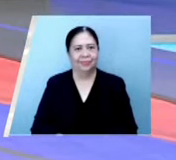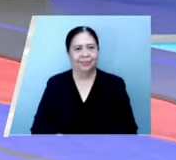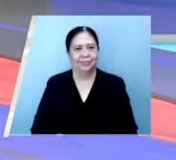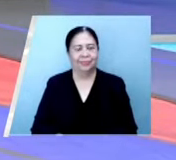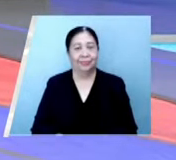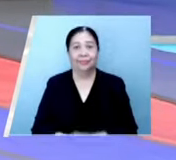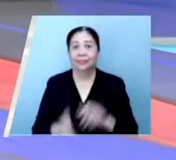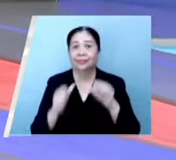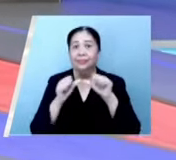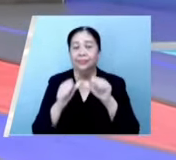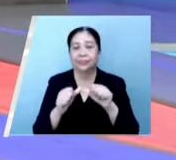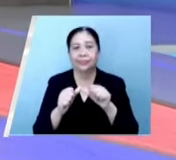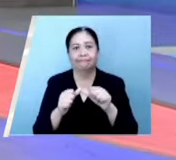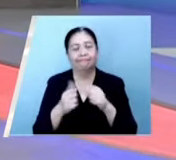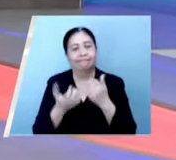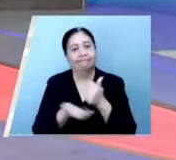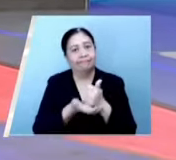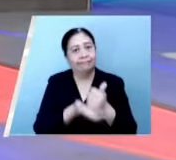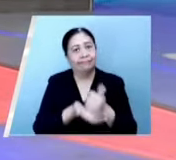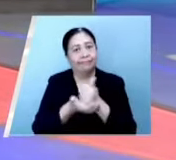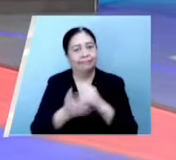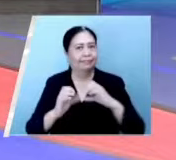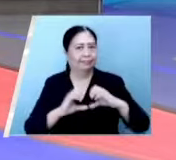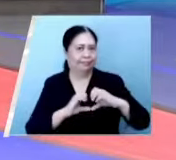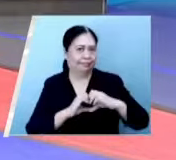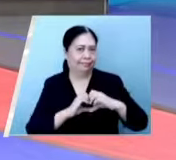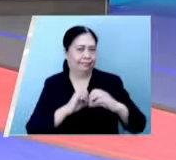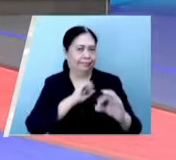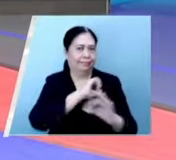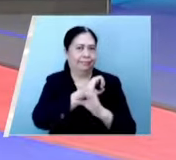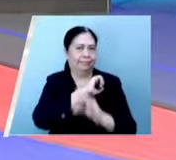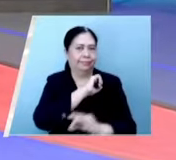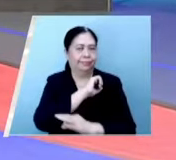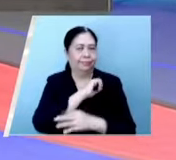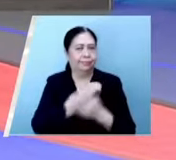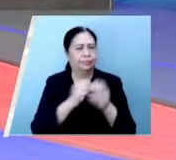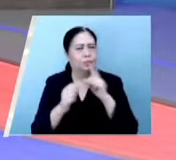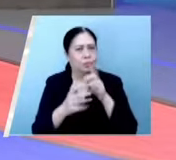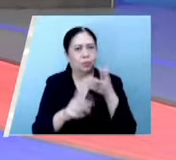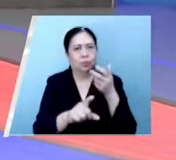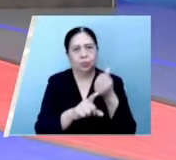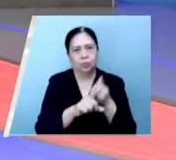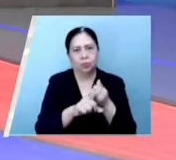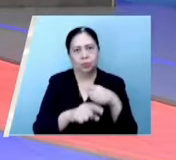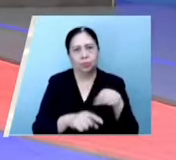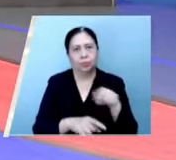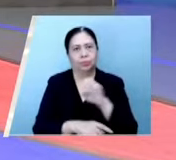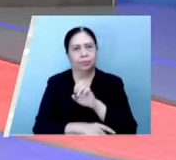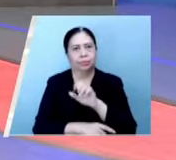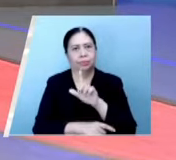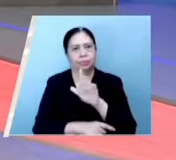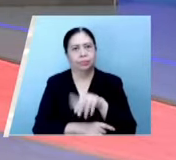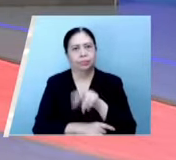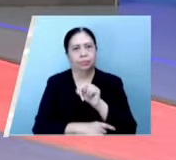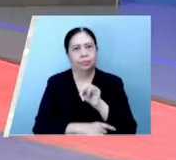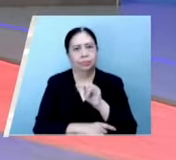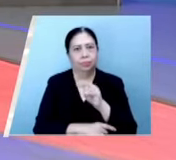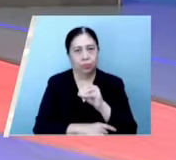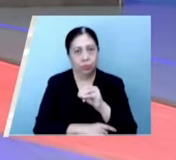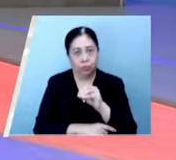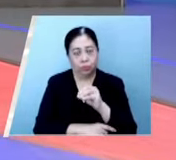Tuloy-tuloy ang paghatid ng tulong ng GMA Kapuso Foundation sa mga lubhang apektado ng El Nino. Ang atin